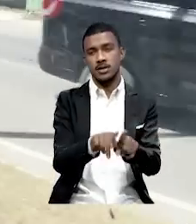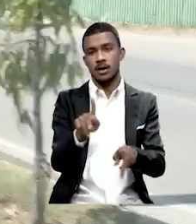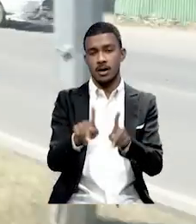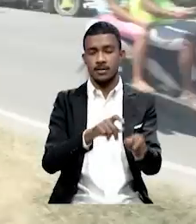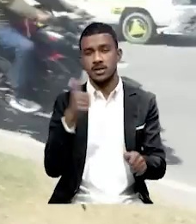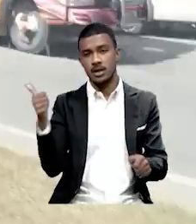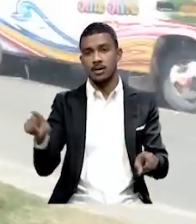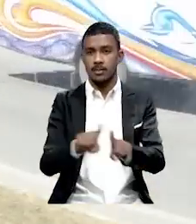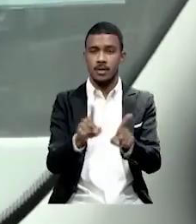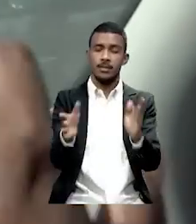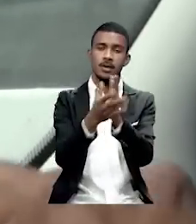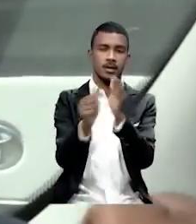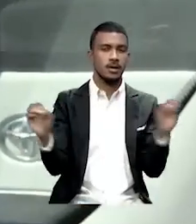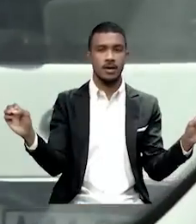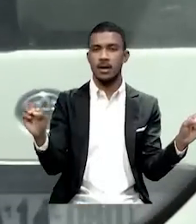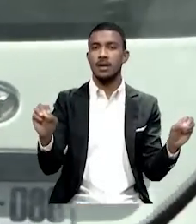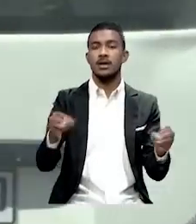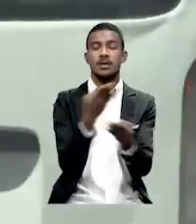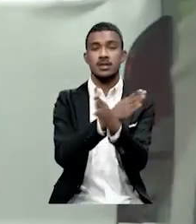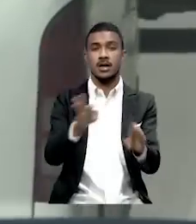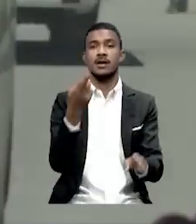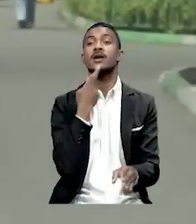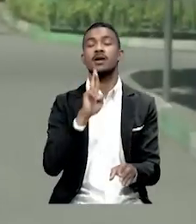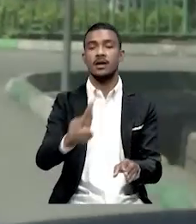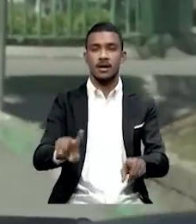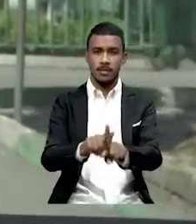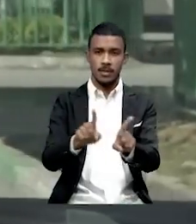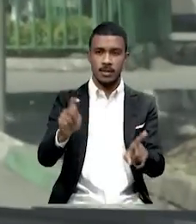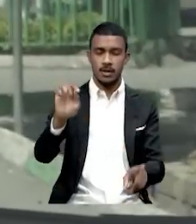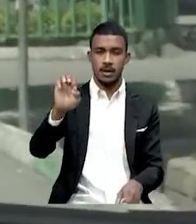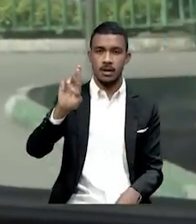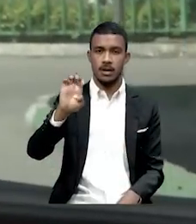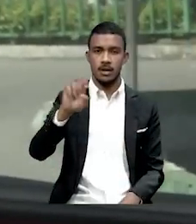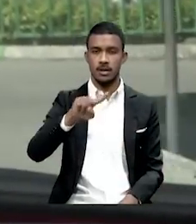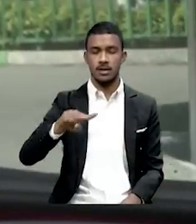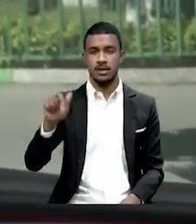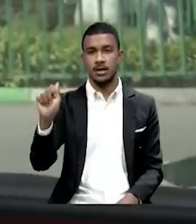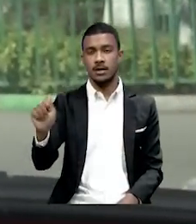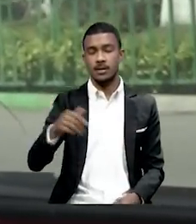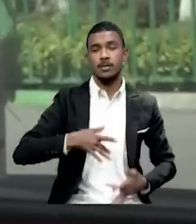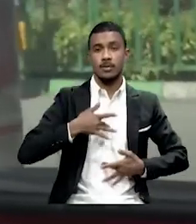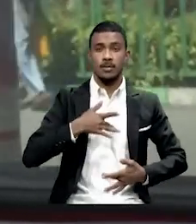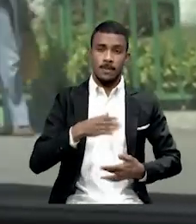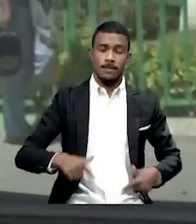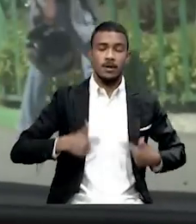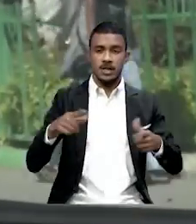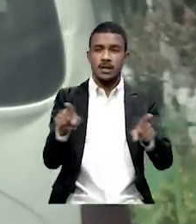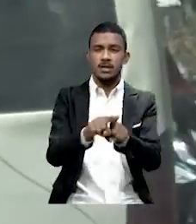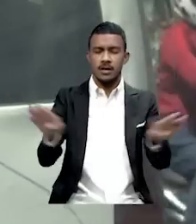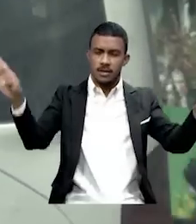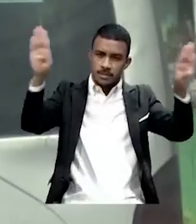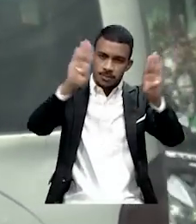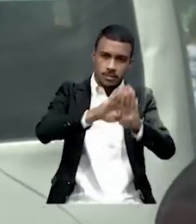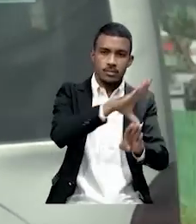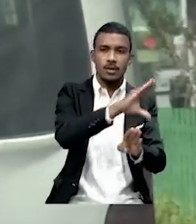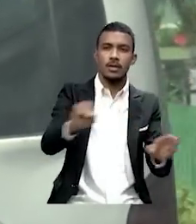esperança hirak ne hotu lasai realidade. Basa, Teresa ni Moris senti hanesan na kukun hafalu nia, nune buat ne